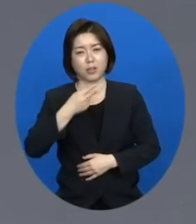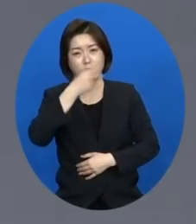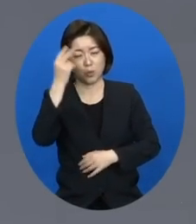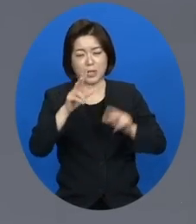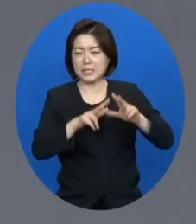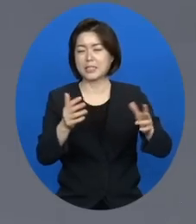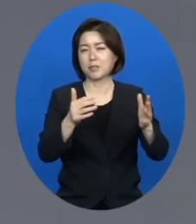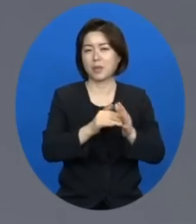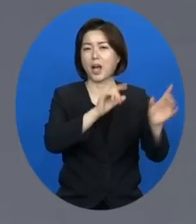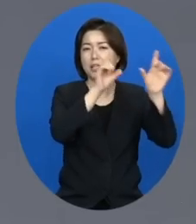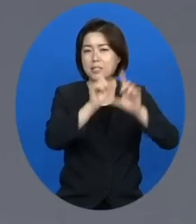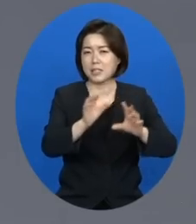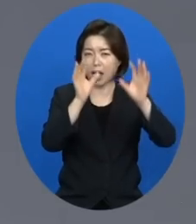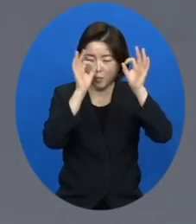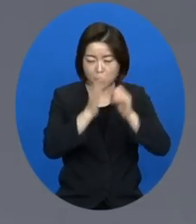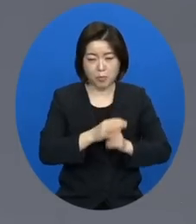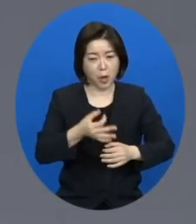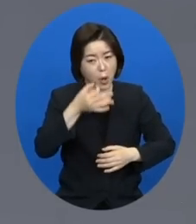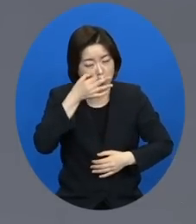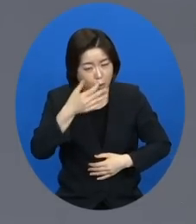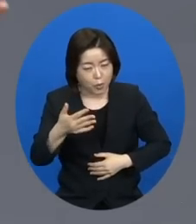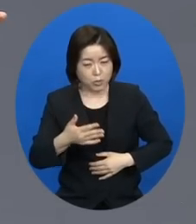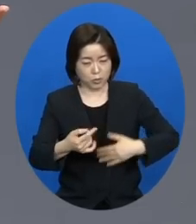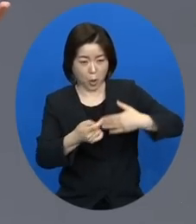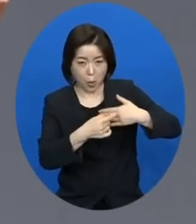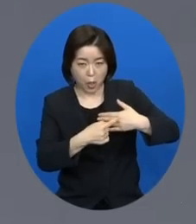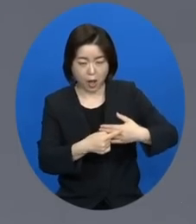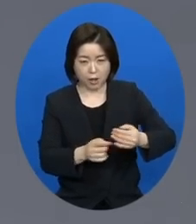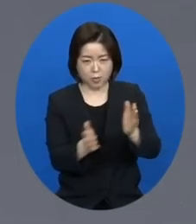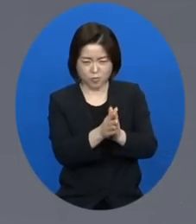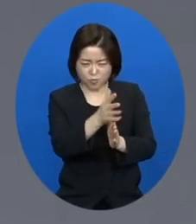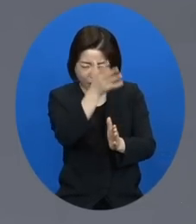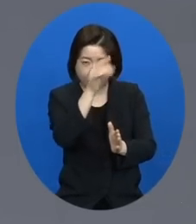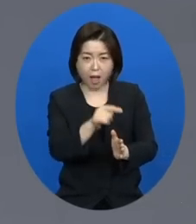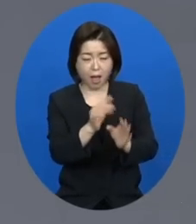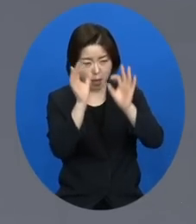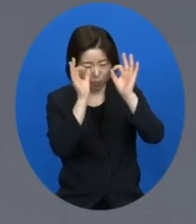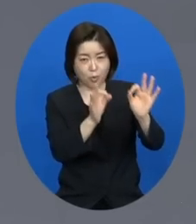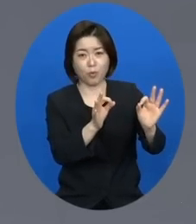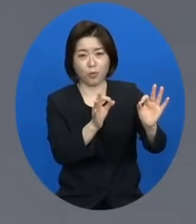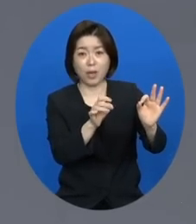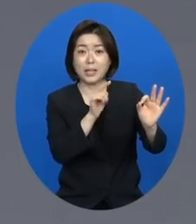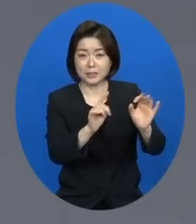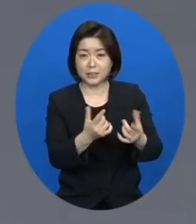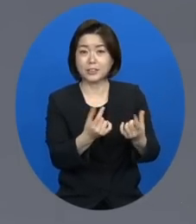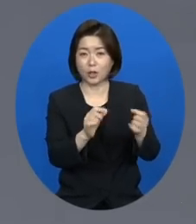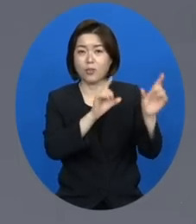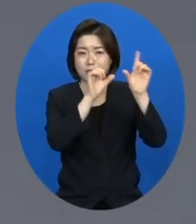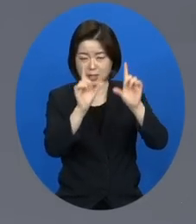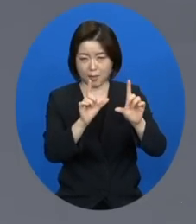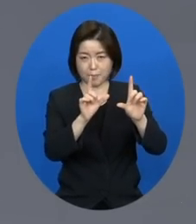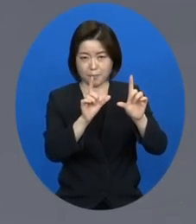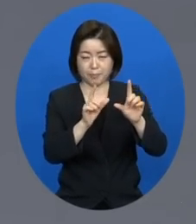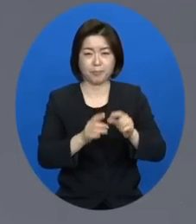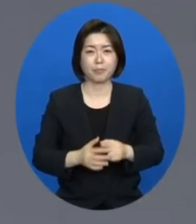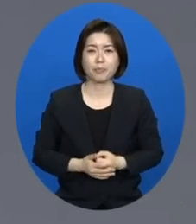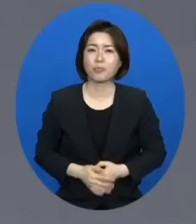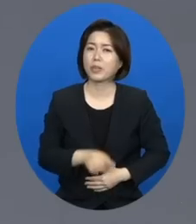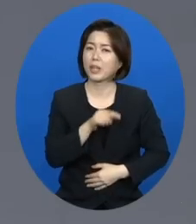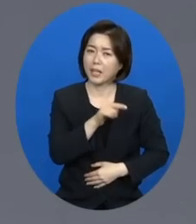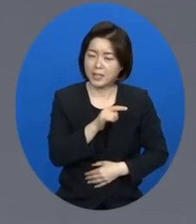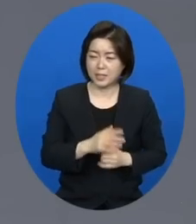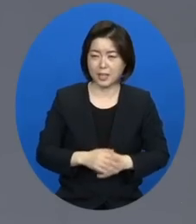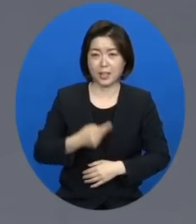뭔가 보여지고 드러나고 뭔가 화려해 보이는 그런 삶이었습니다. 근데 이것이